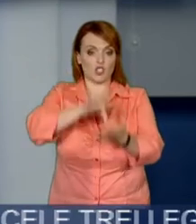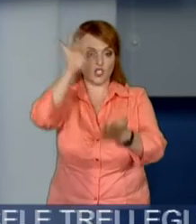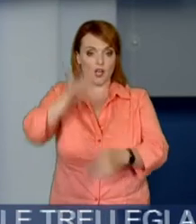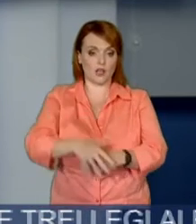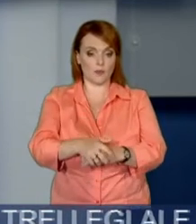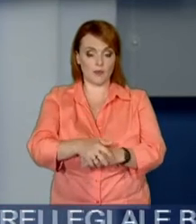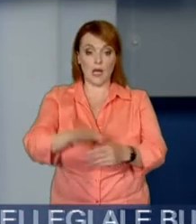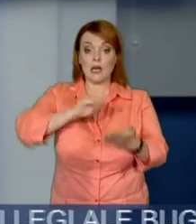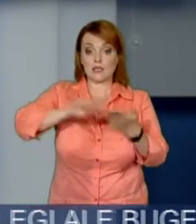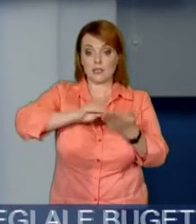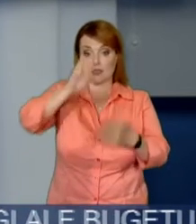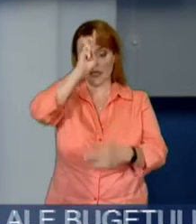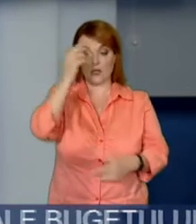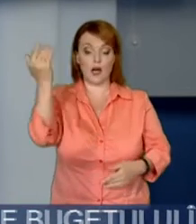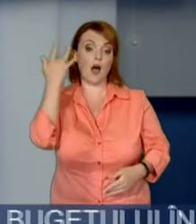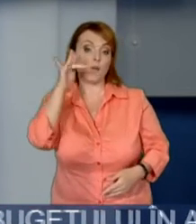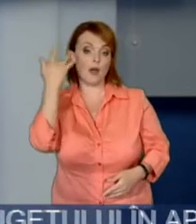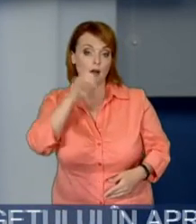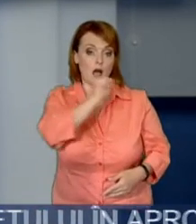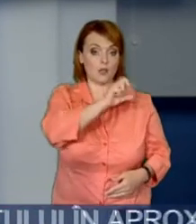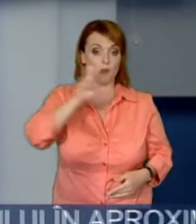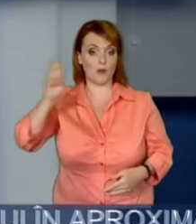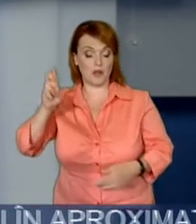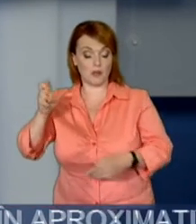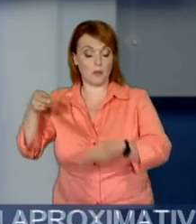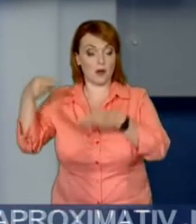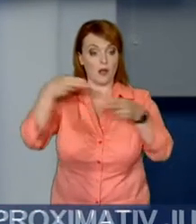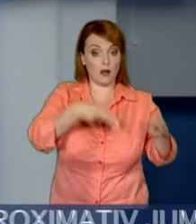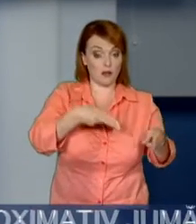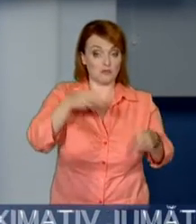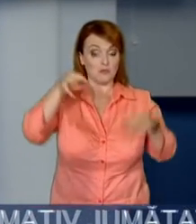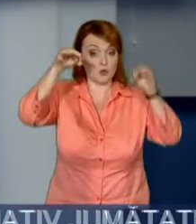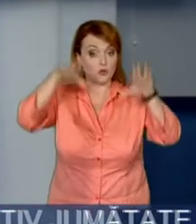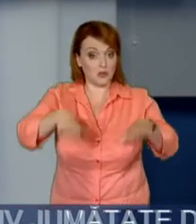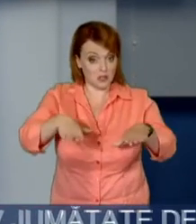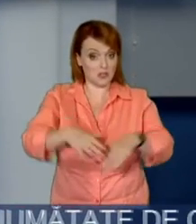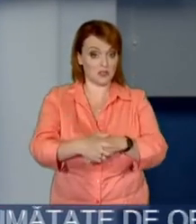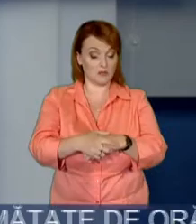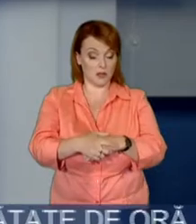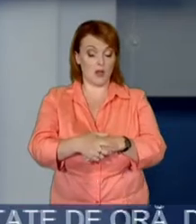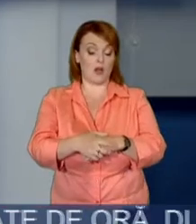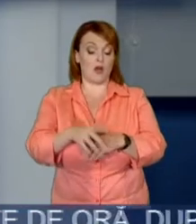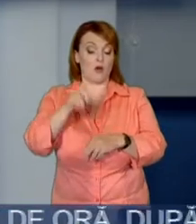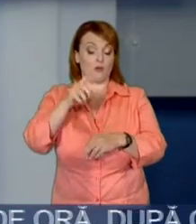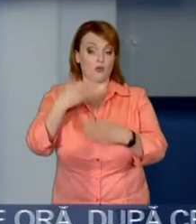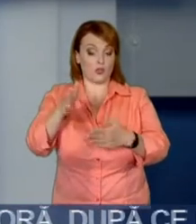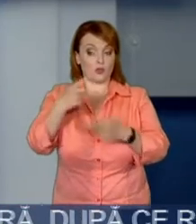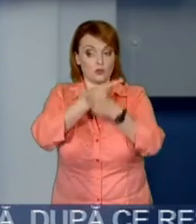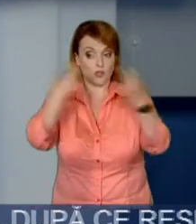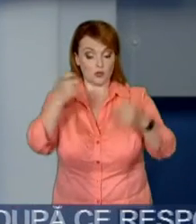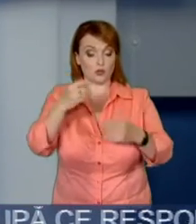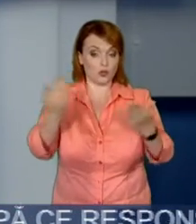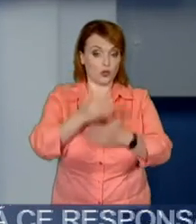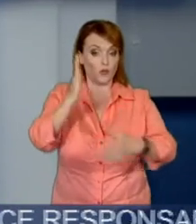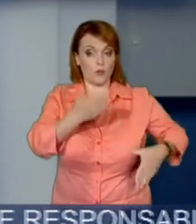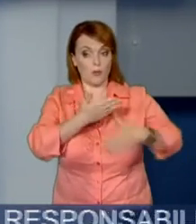Între timp, secretarul de stat american Anthony Blinken a întreprins o vizită surpriză în Ucraina după ce Statele Unite au anunțat aprobarea unui nou pachet